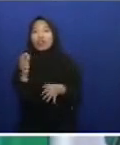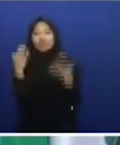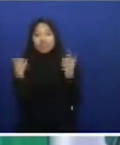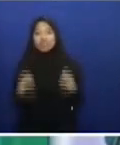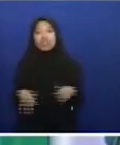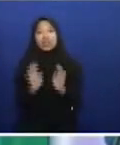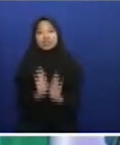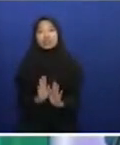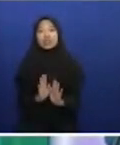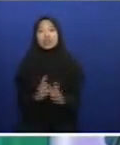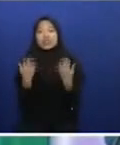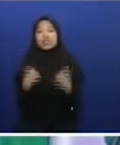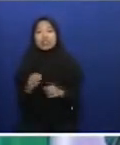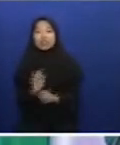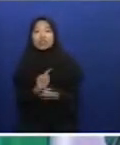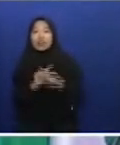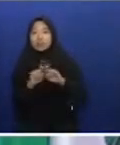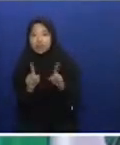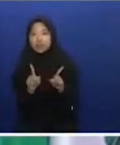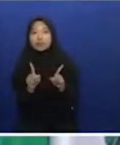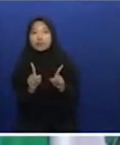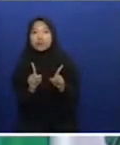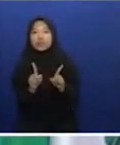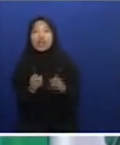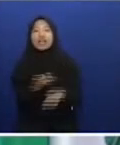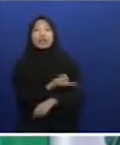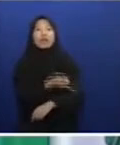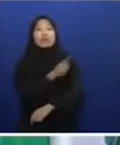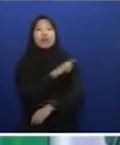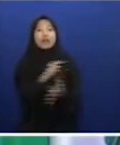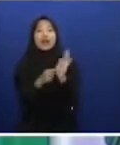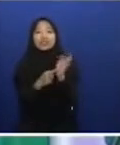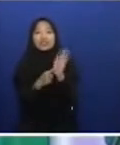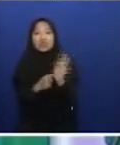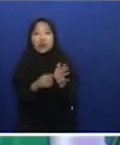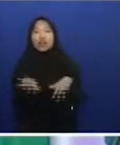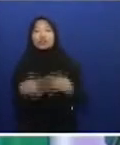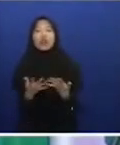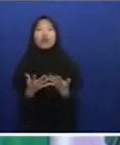menjamin kualitas mahasiswa itu adalah mahasiswa itu sendiri.